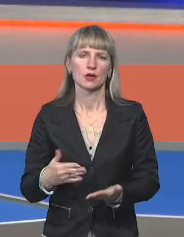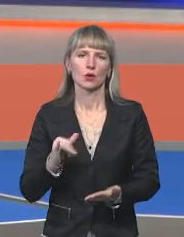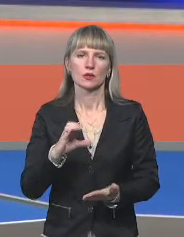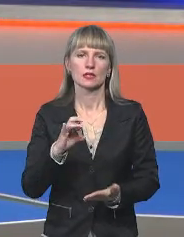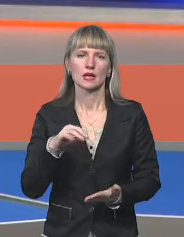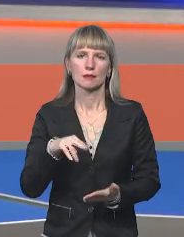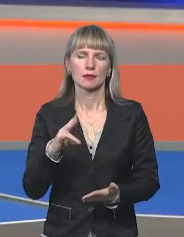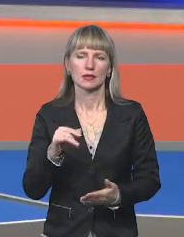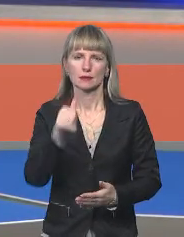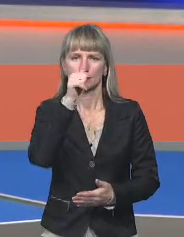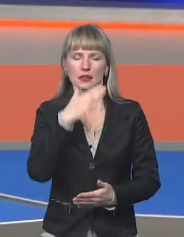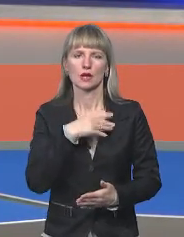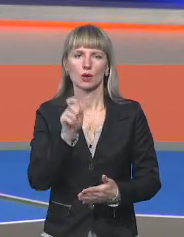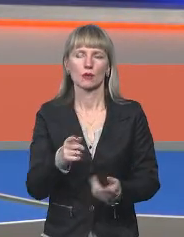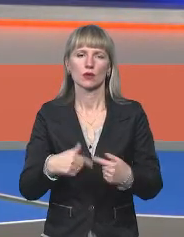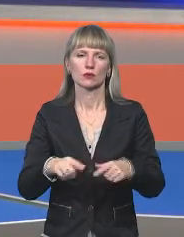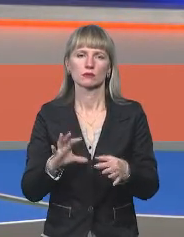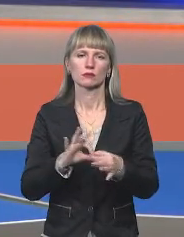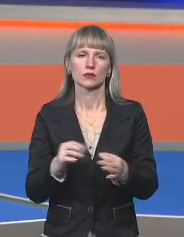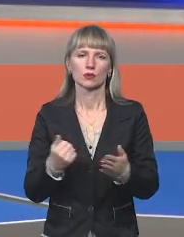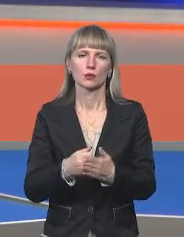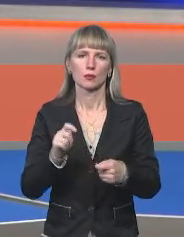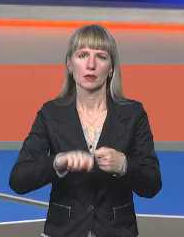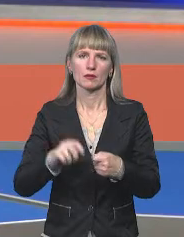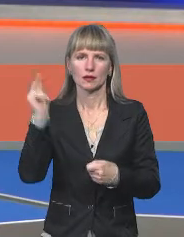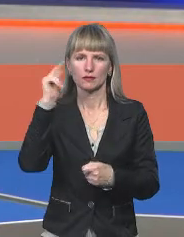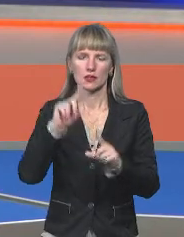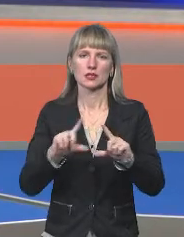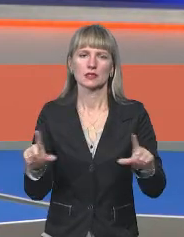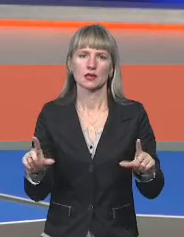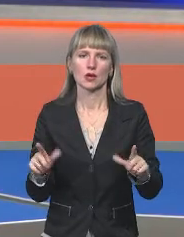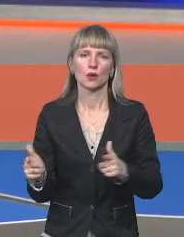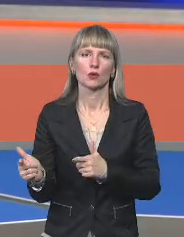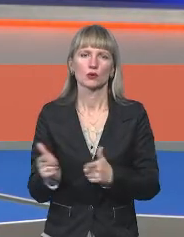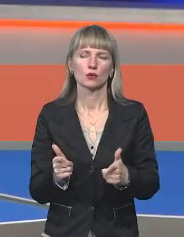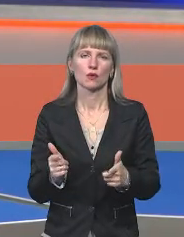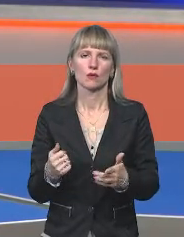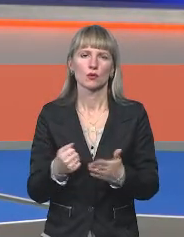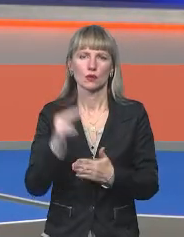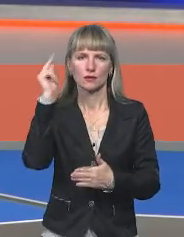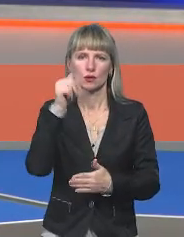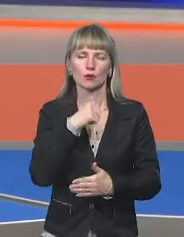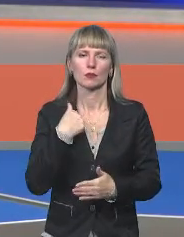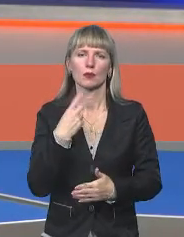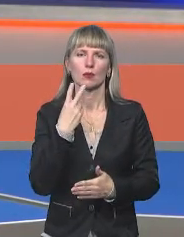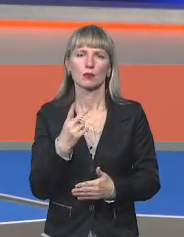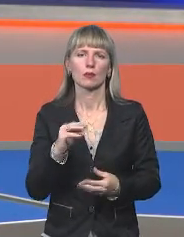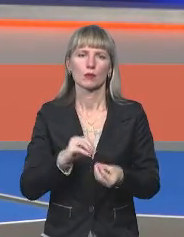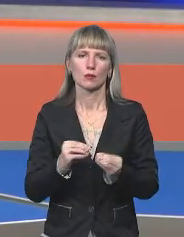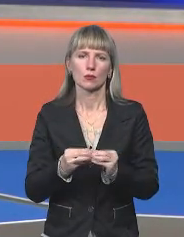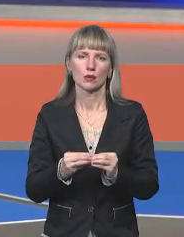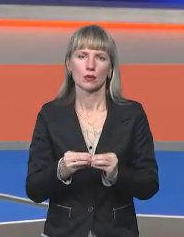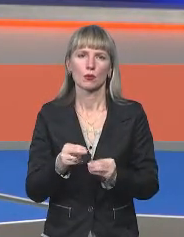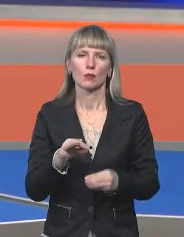серпні місяці нашої громадської організації долучились до перевірок навчальних закладів готовності до навчального року, і ми побачили проблему